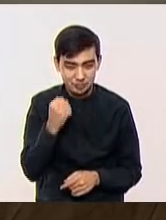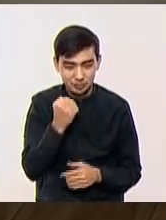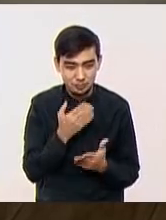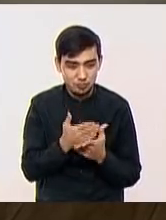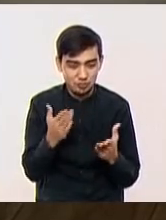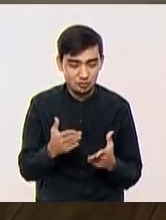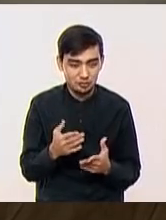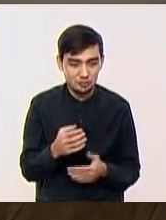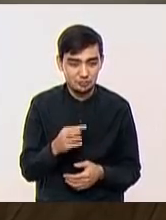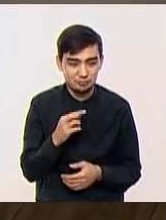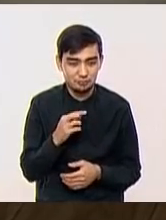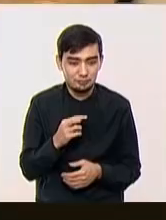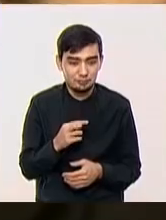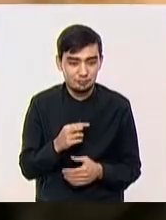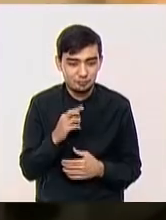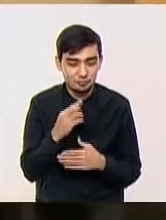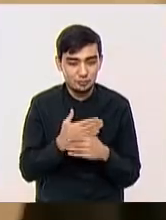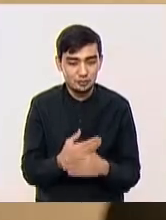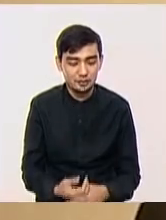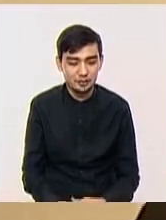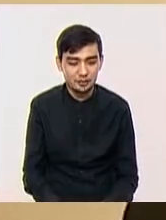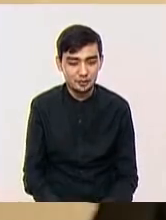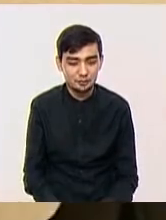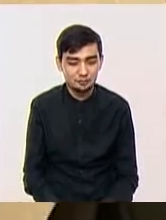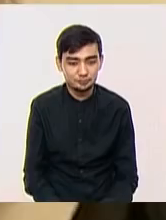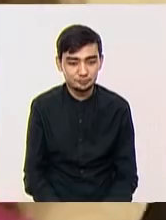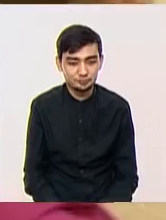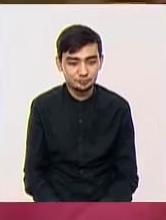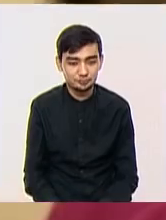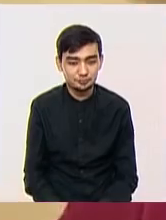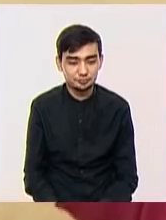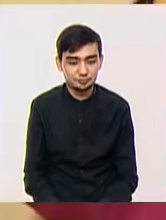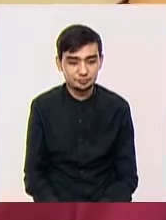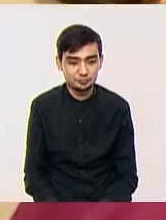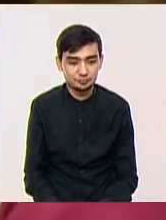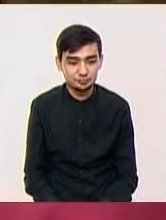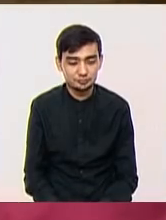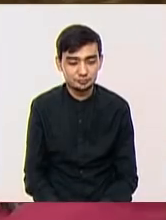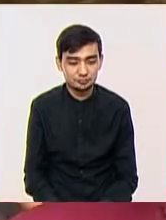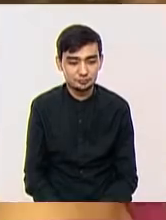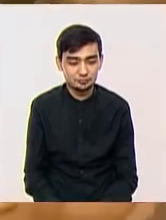рахмет, сіздерге Алла разы болсын. Ана оның ағасы.